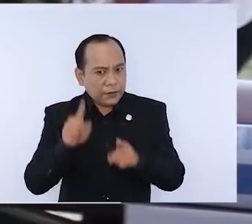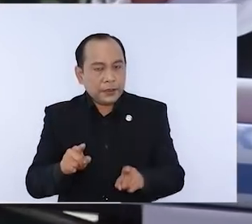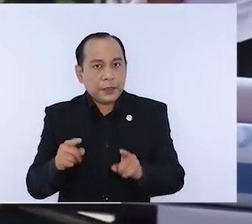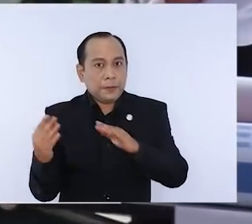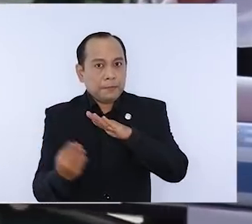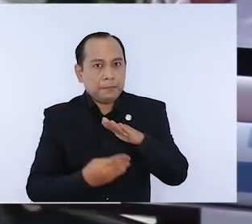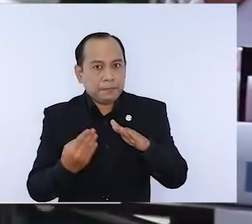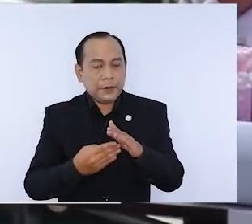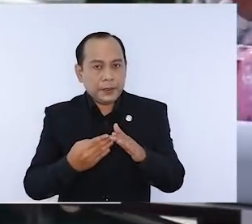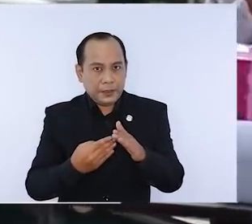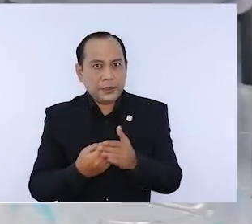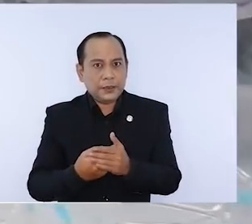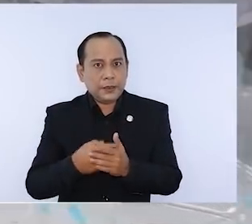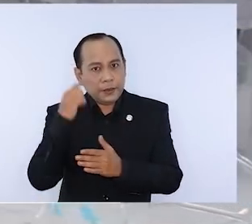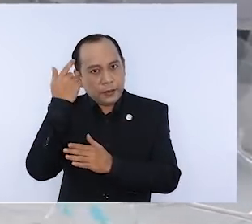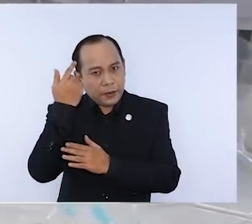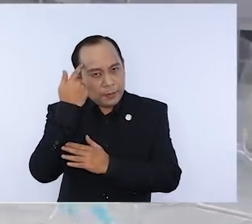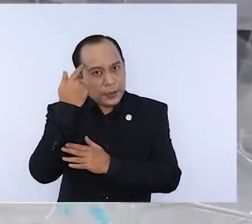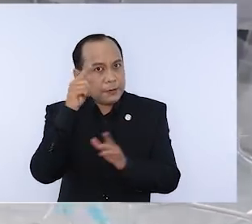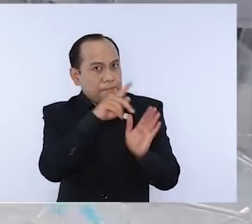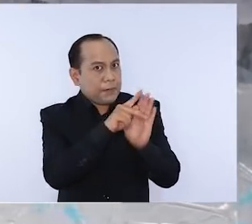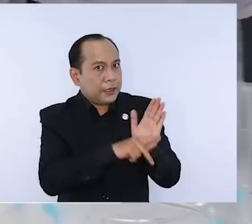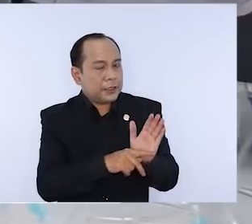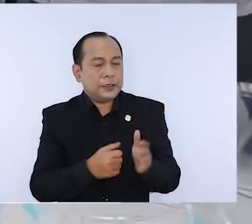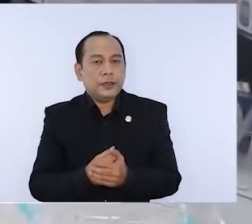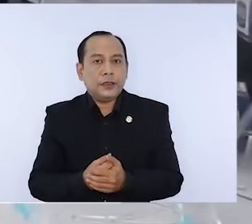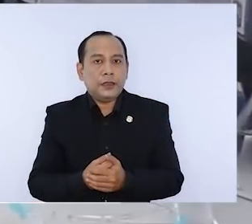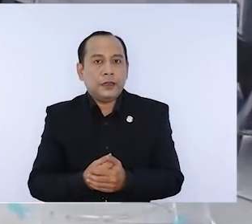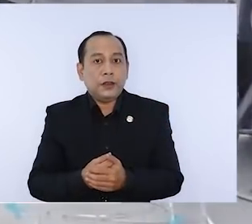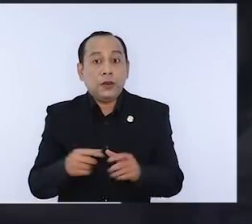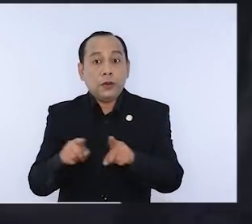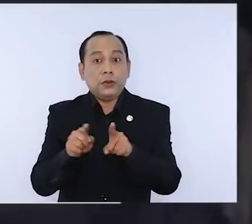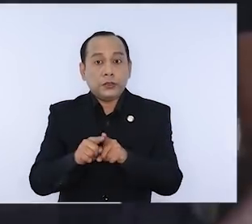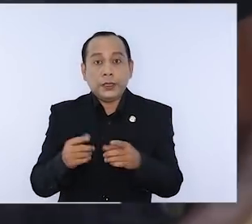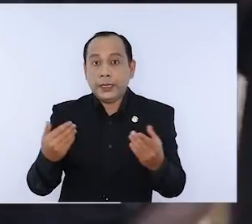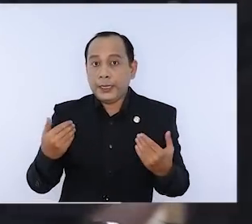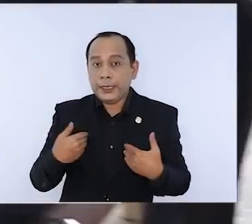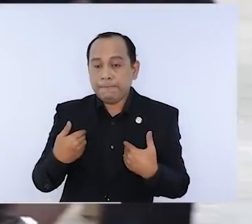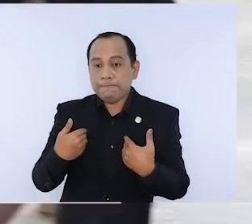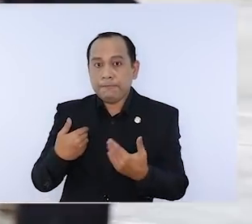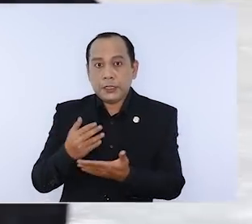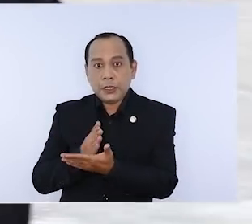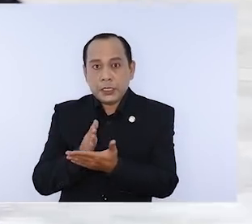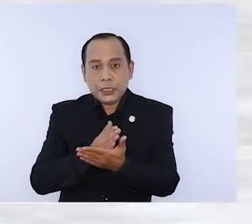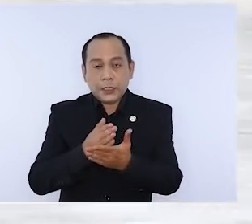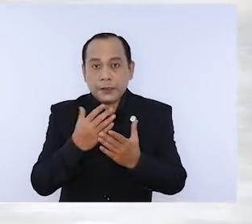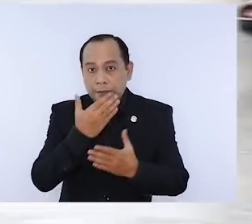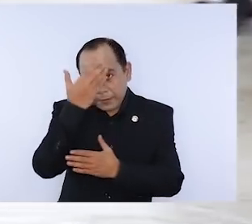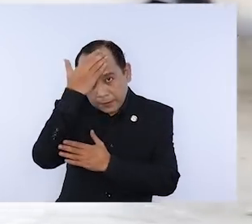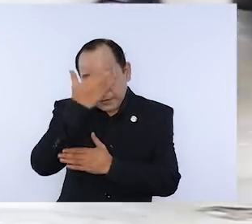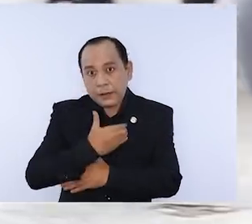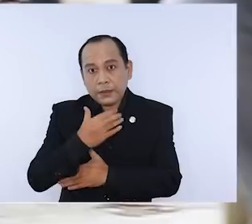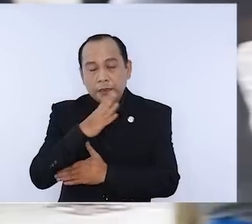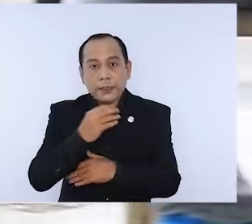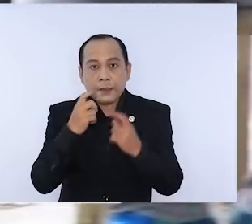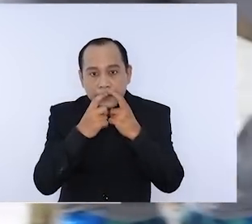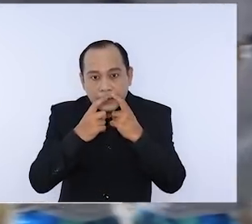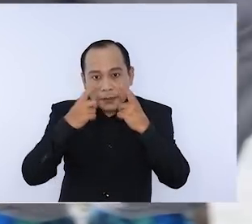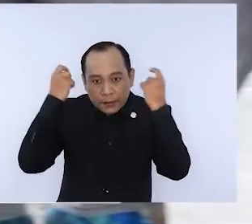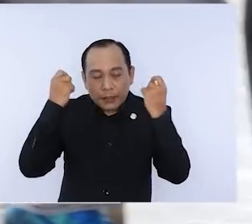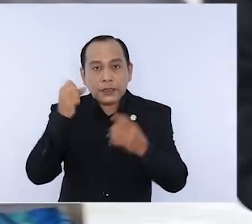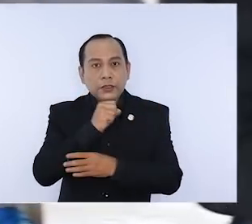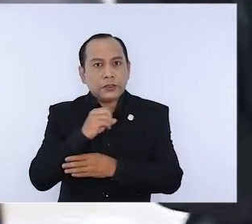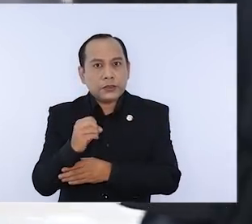sa ipinatutupad ng pamahalaan. Bukod dito ay nagkaroon din ng pamamahagi ng face mask at face shield